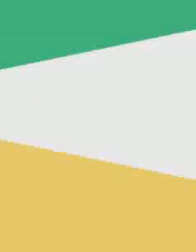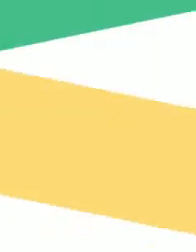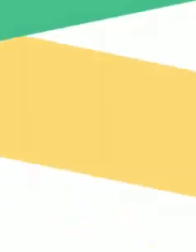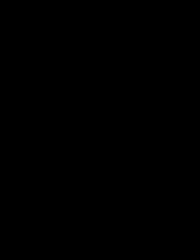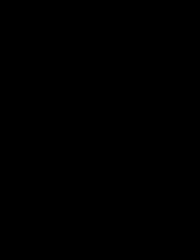으